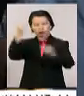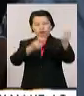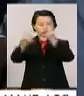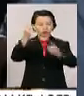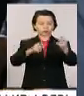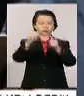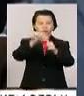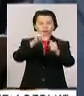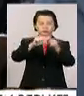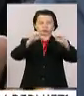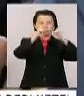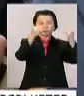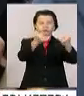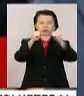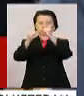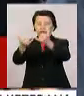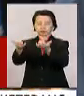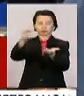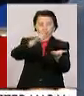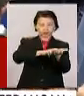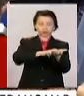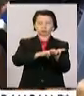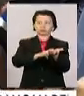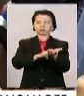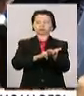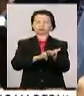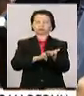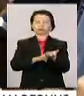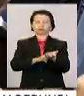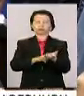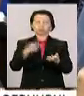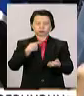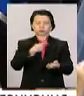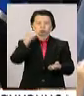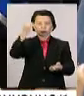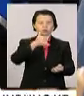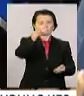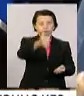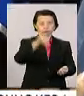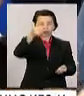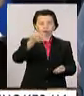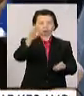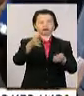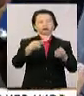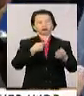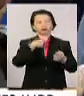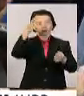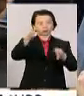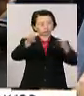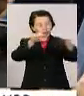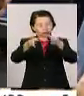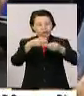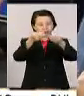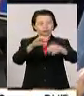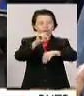setiap syarikat yang didaftarkan di bawah SST. Kita akan beri panduan, kita akan beri penjelasan, khidmat